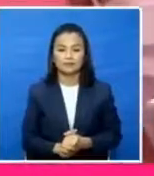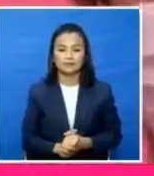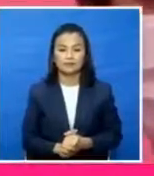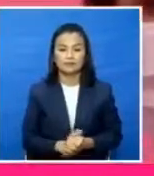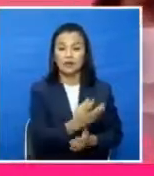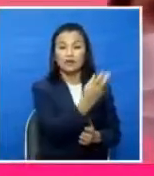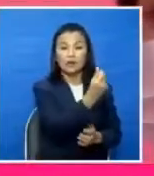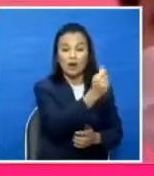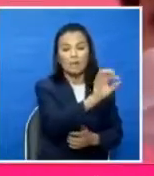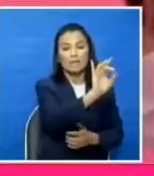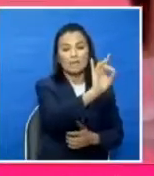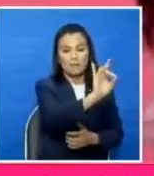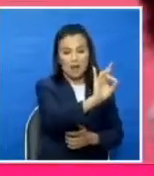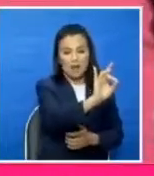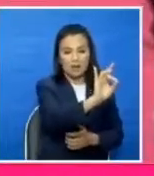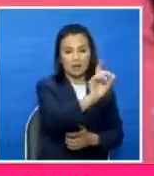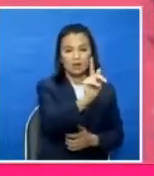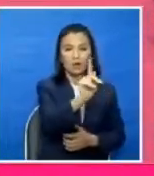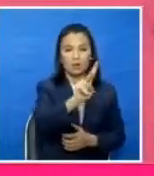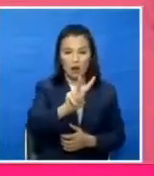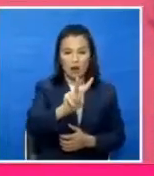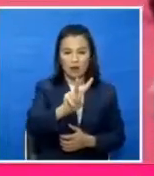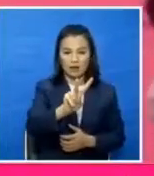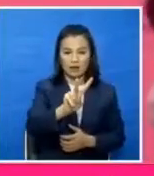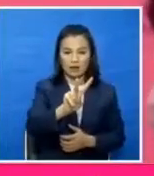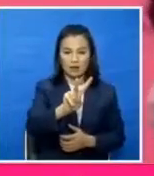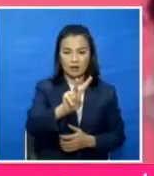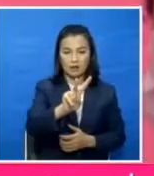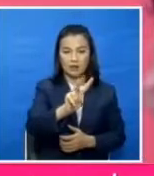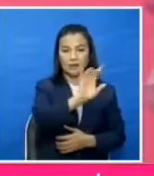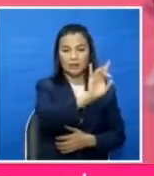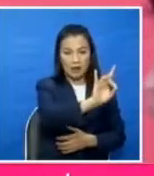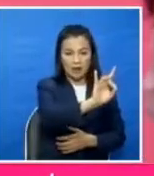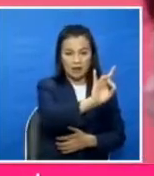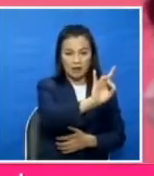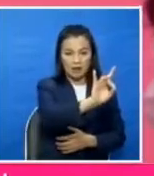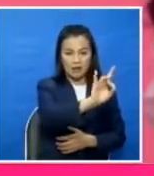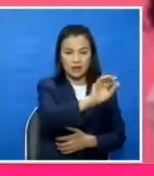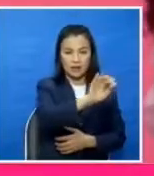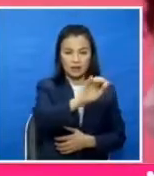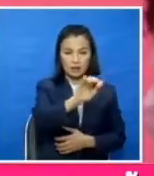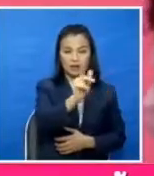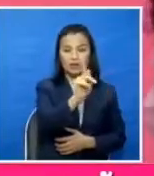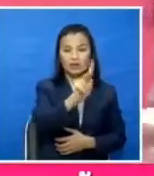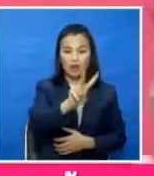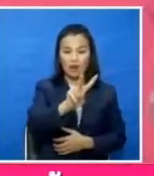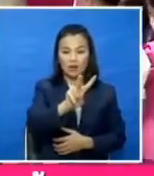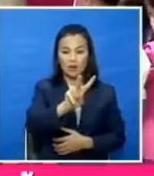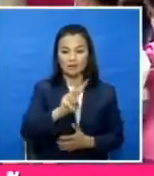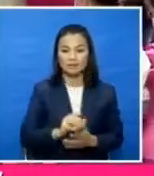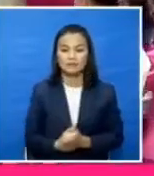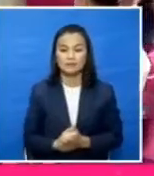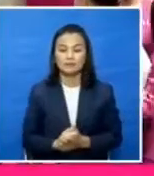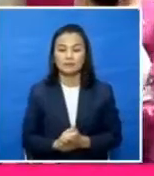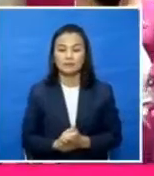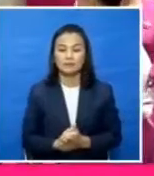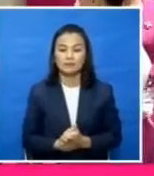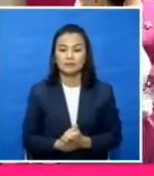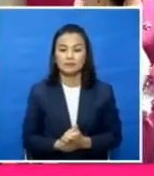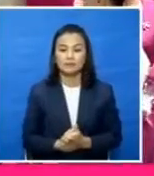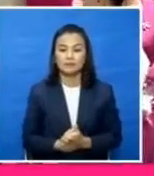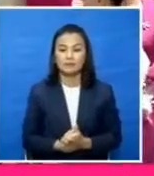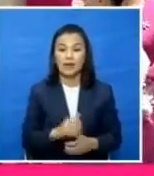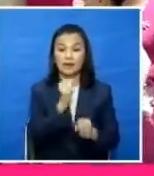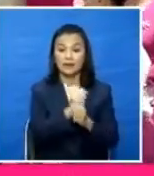ได้งวดที่8หมวดอักษรคอควายงวดที่8หมวดอักษรคอควายจะได้ทำการออกร